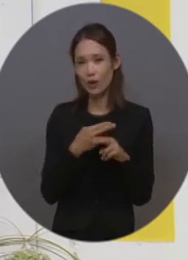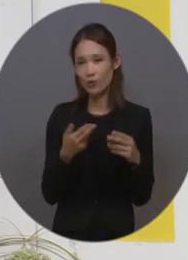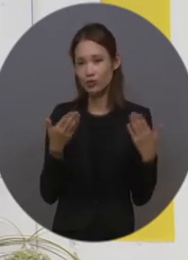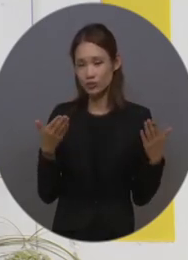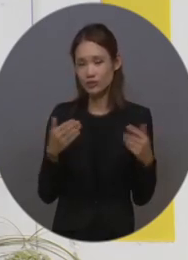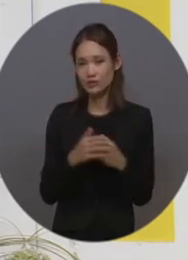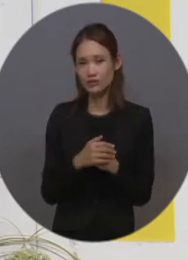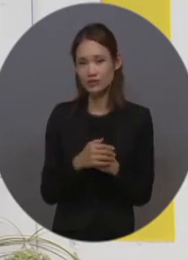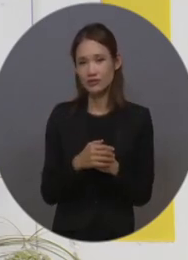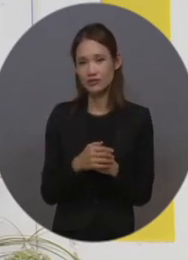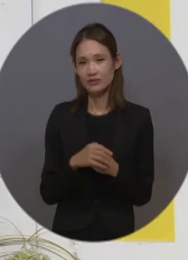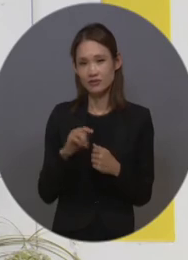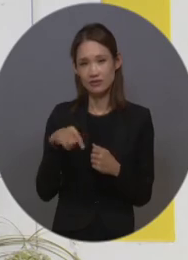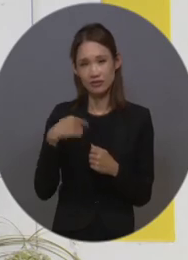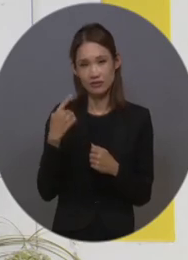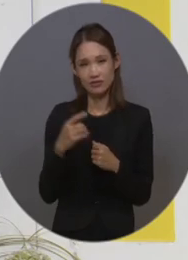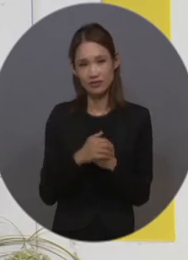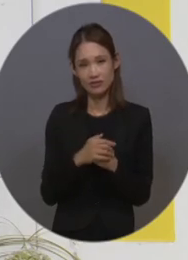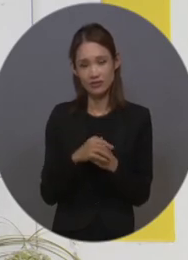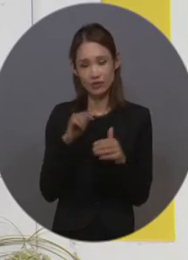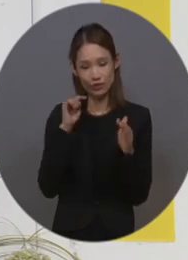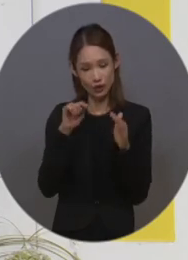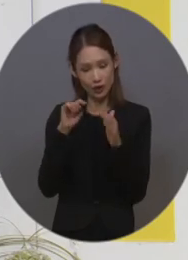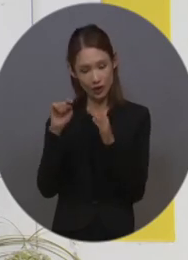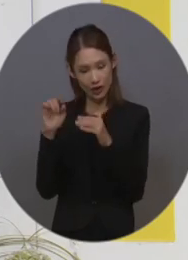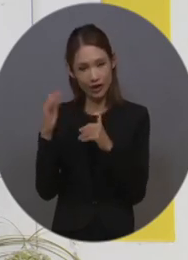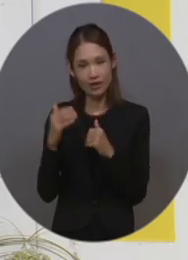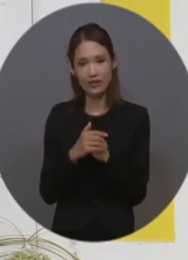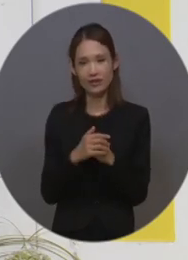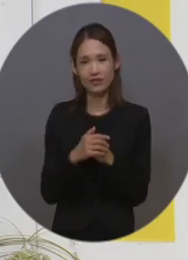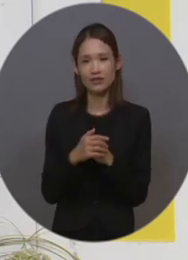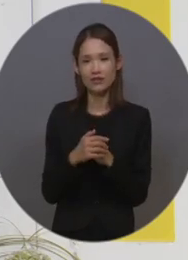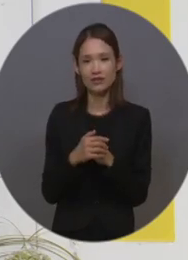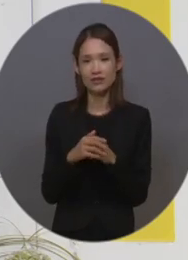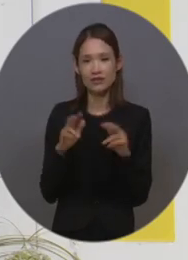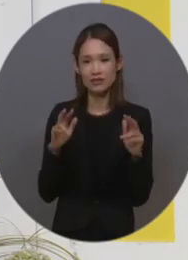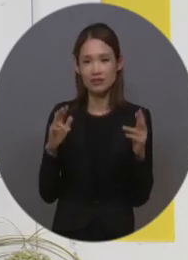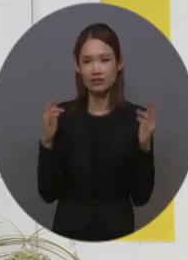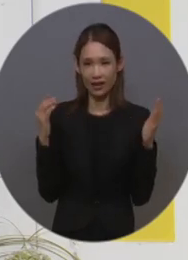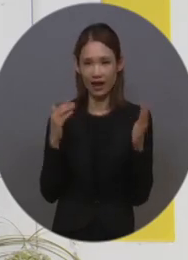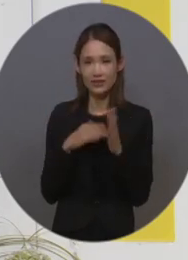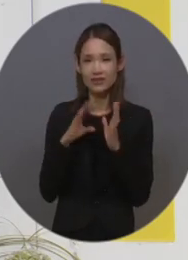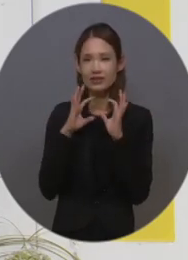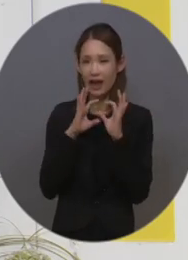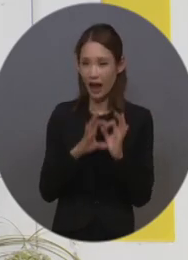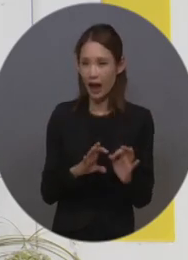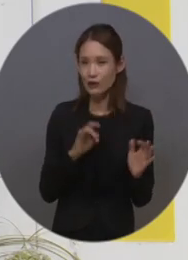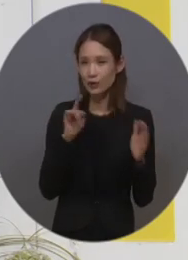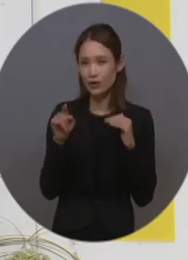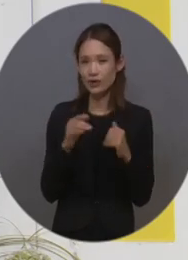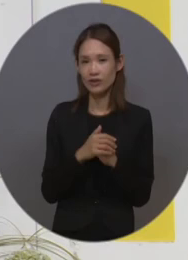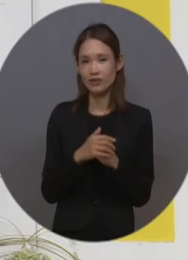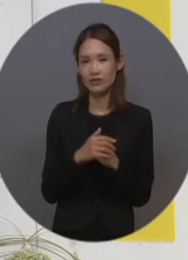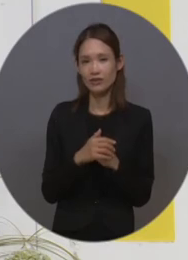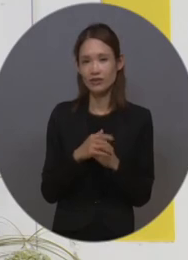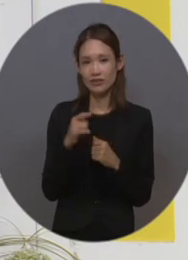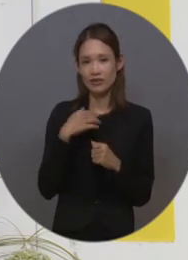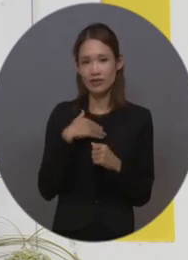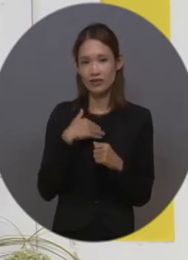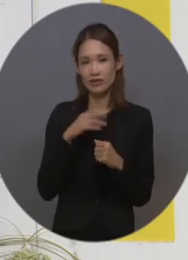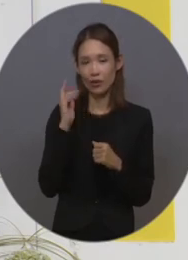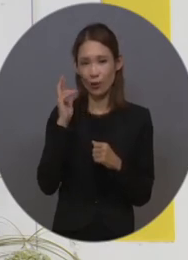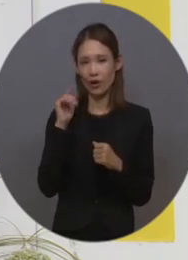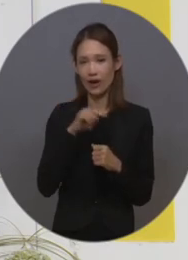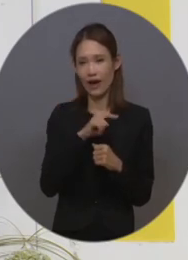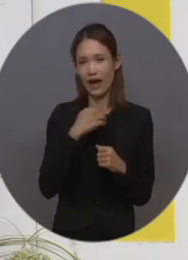않겠냐. 네. 그래서 그 다음서부터 가기 시작한 거예요. 그래서 지금도 지금까지 갑니다. 가시는군요. 네, 가니에서 압니다. 그 호텔에서 저희가 오는